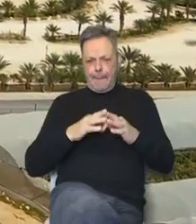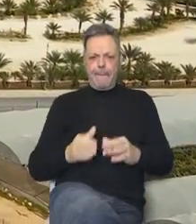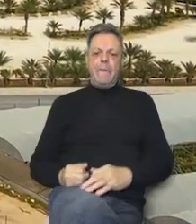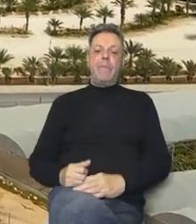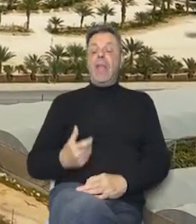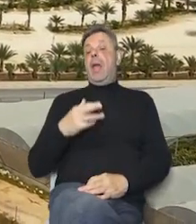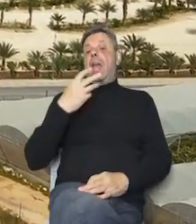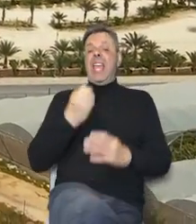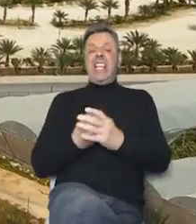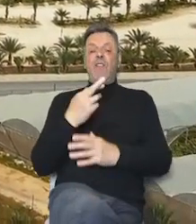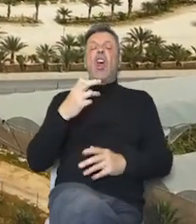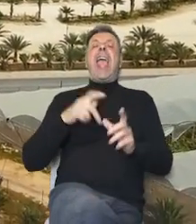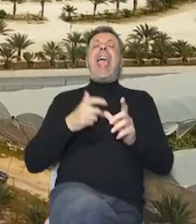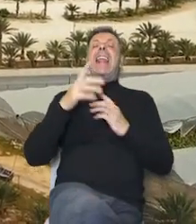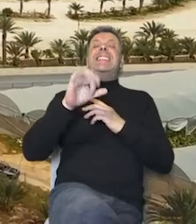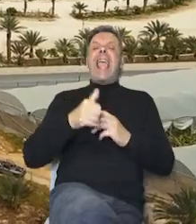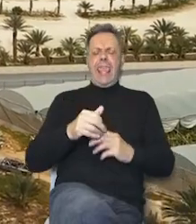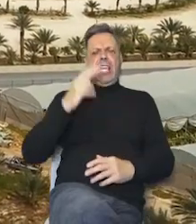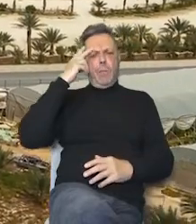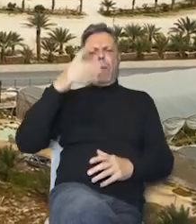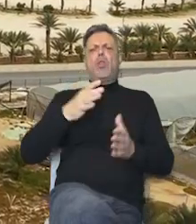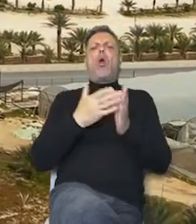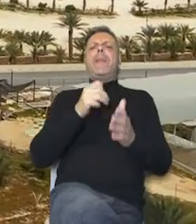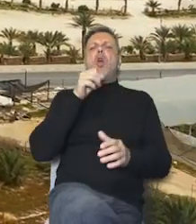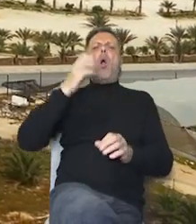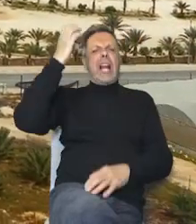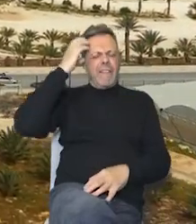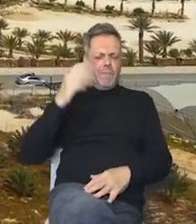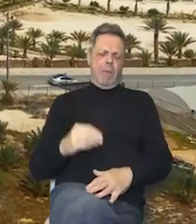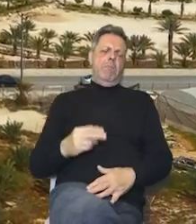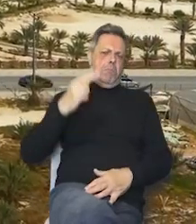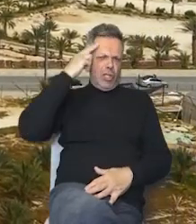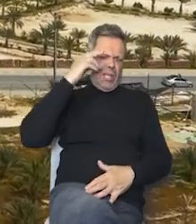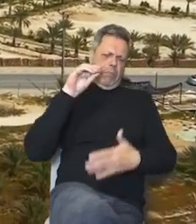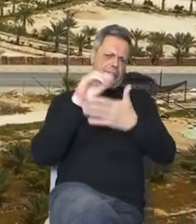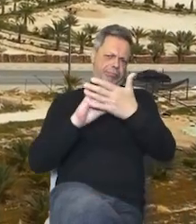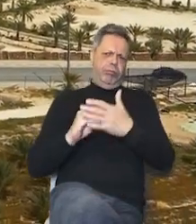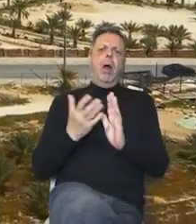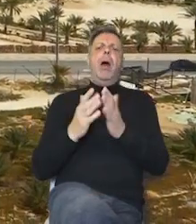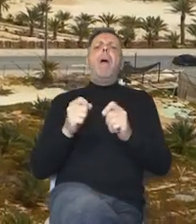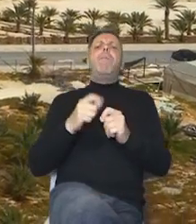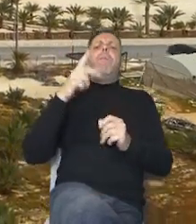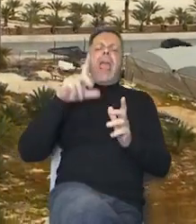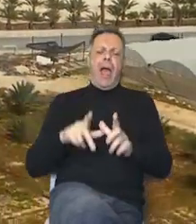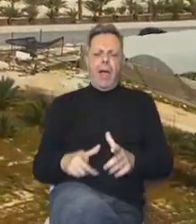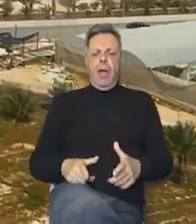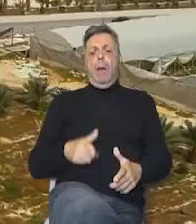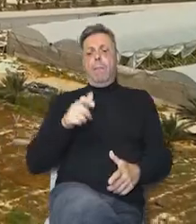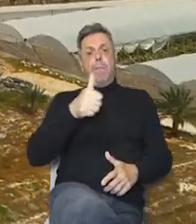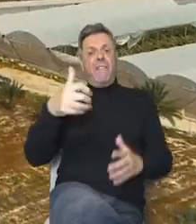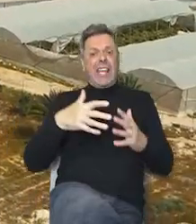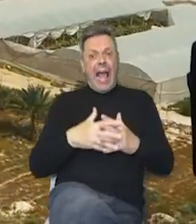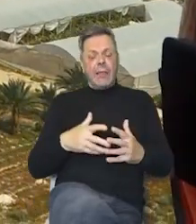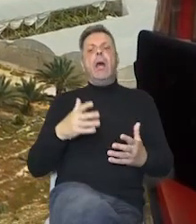izvora spomenutog u knjizi o kraljevima. Poznat je najviše po zapisima iz Biblije. Bio je to prvi grad koji su po povratku iz